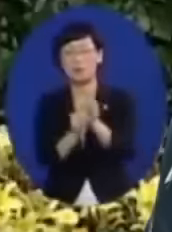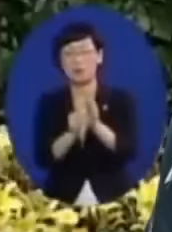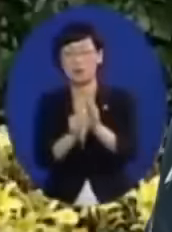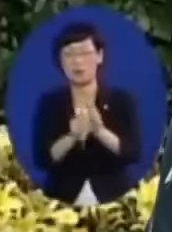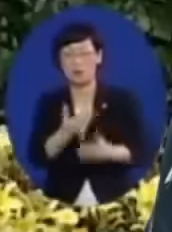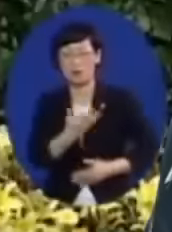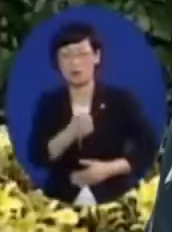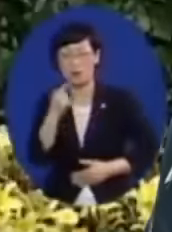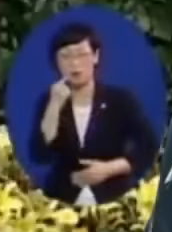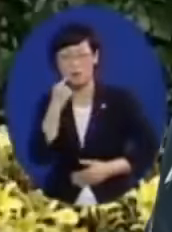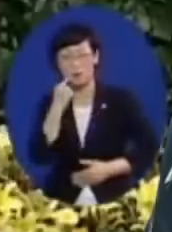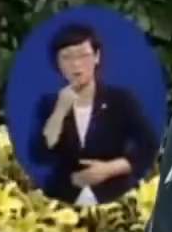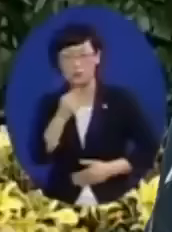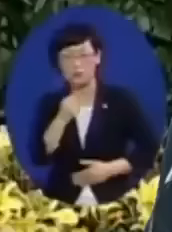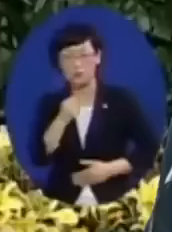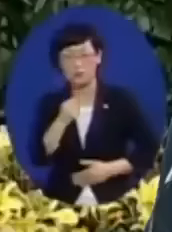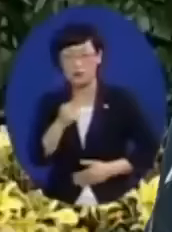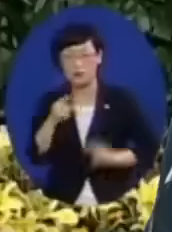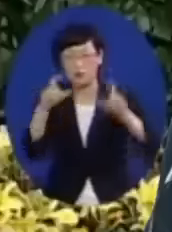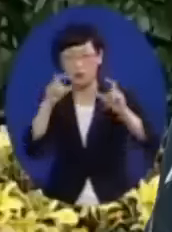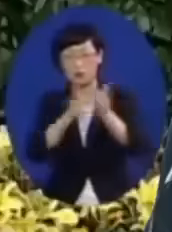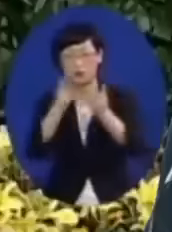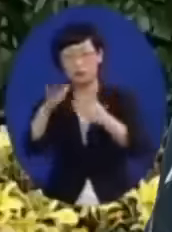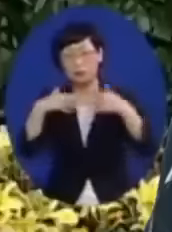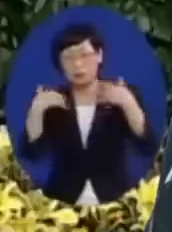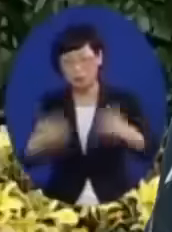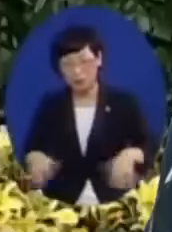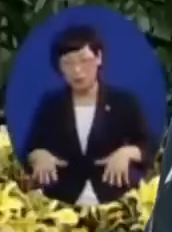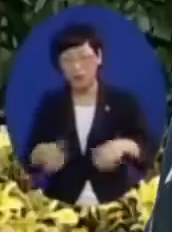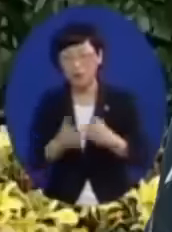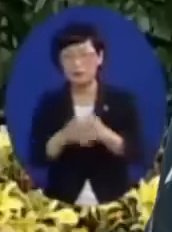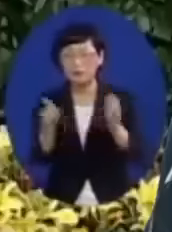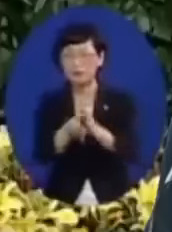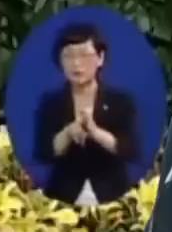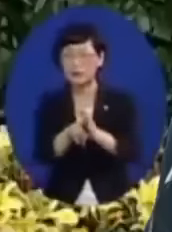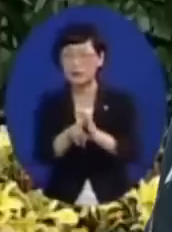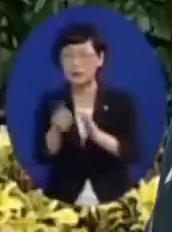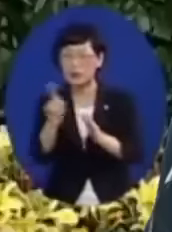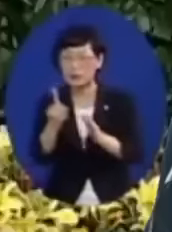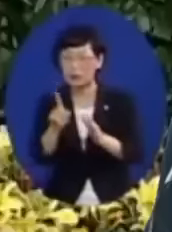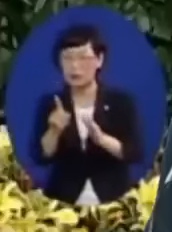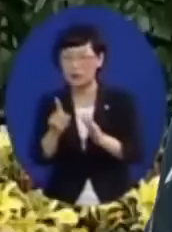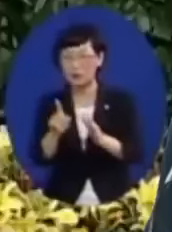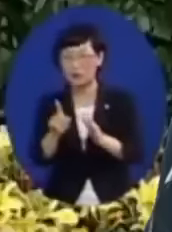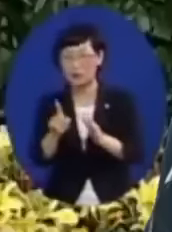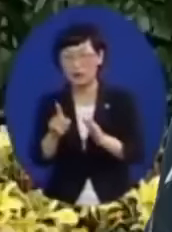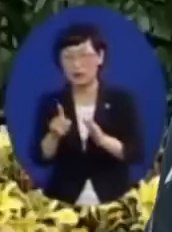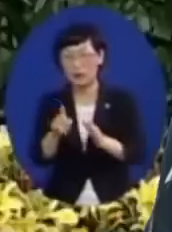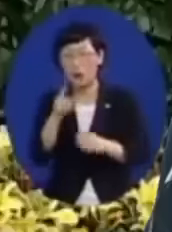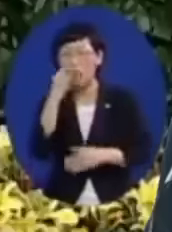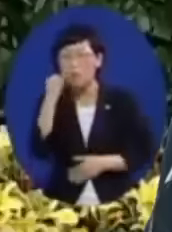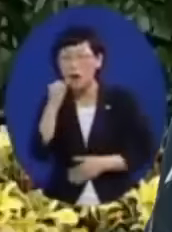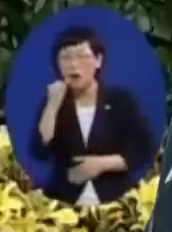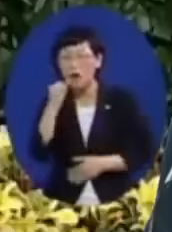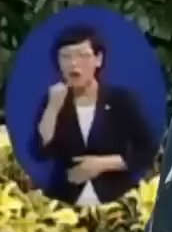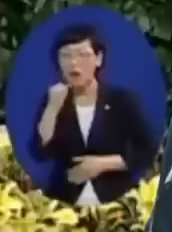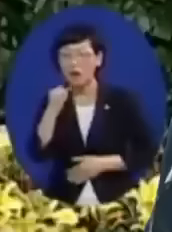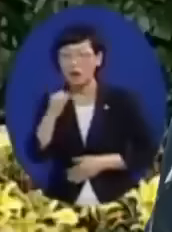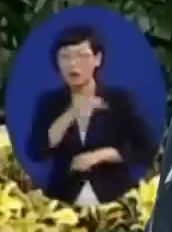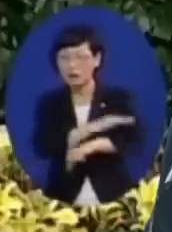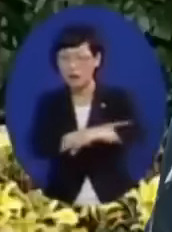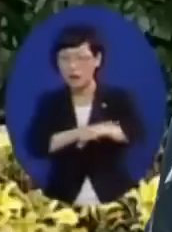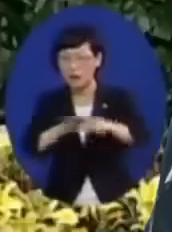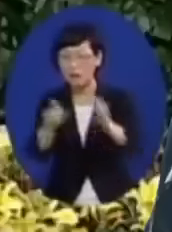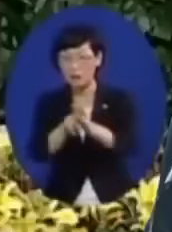몸과 마음이 지칠 대로 지친 상태에서 김경혜 성도님은 신앙이 깊은 친정어머니 영향으로 하나님을